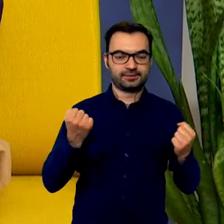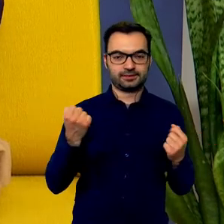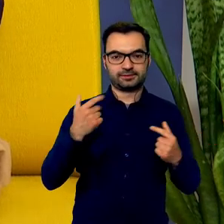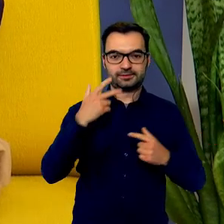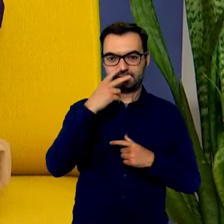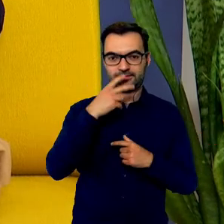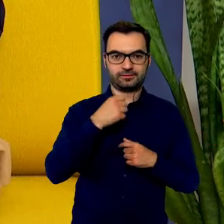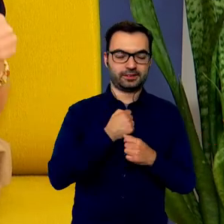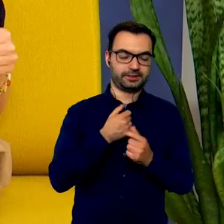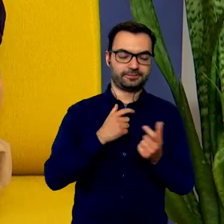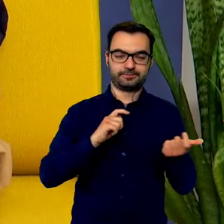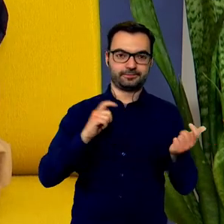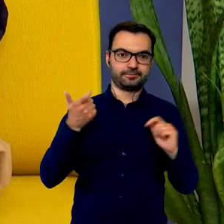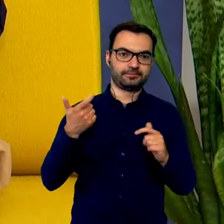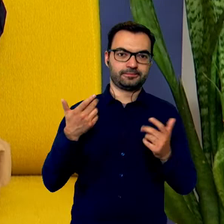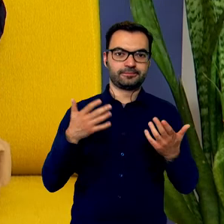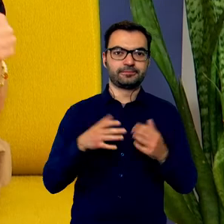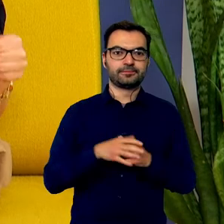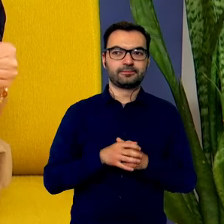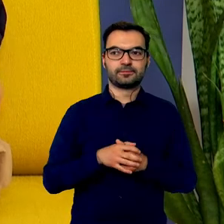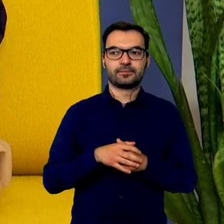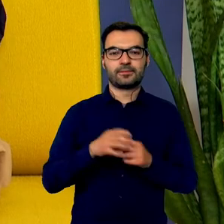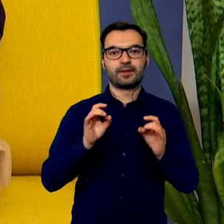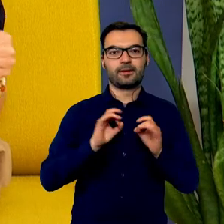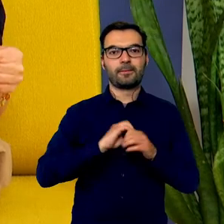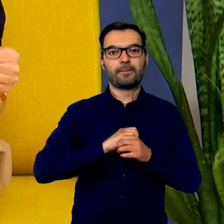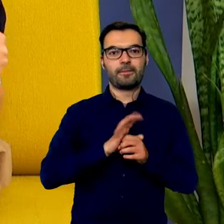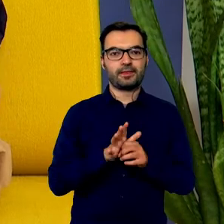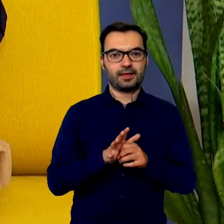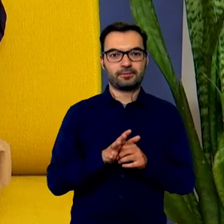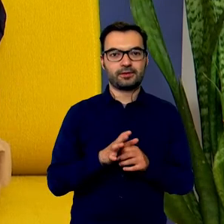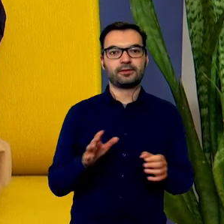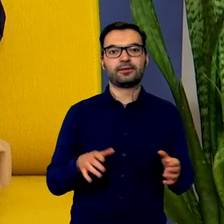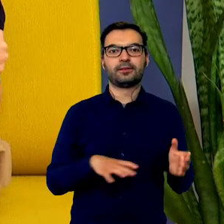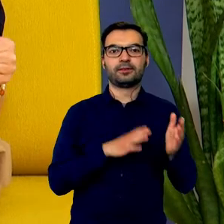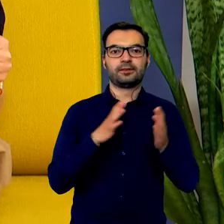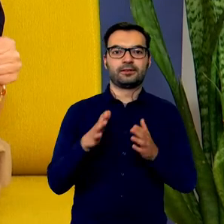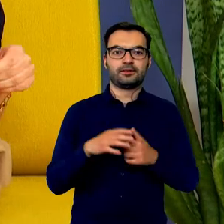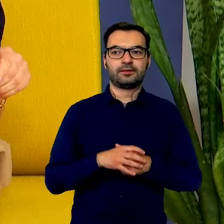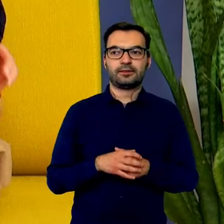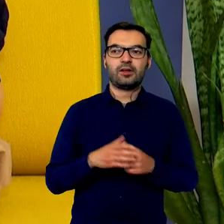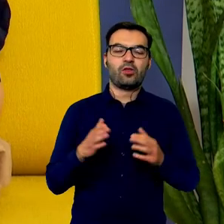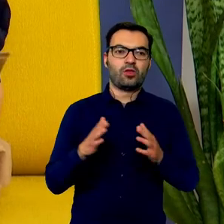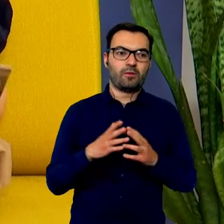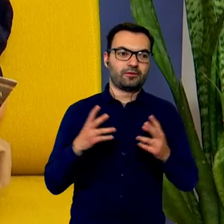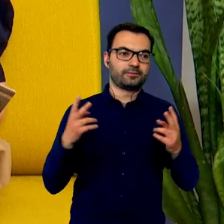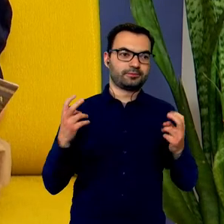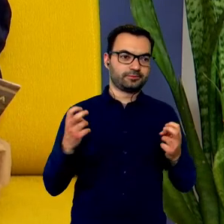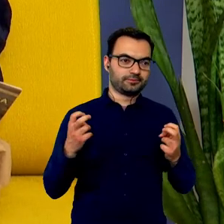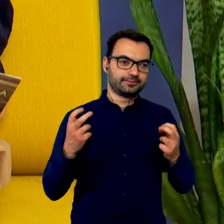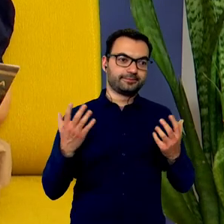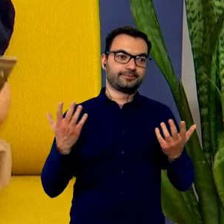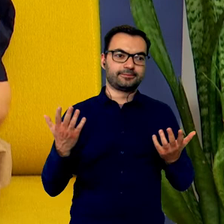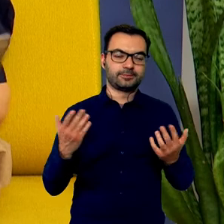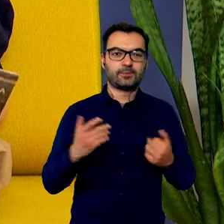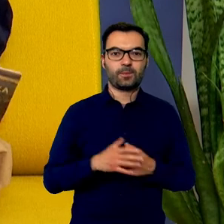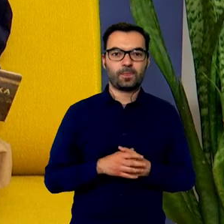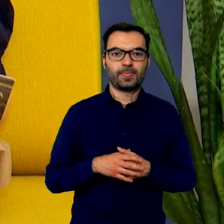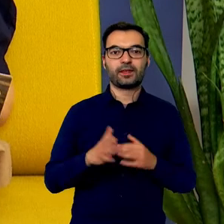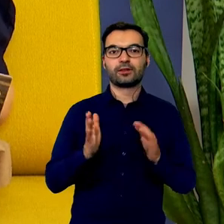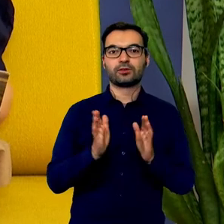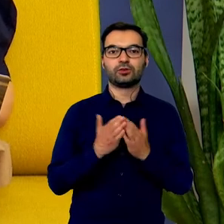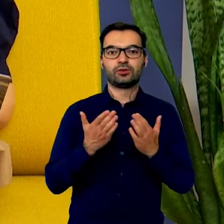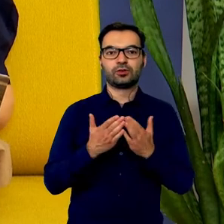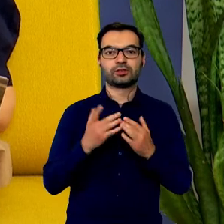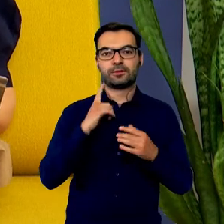najbardziej dotyczącym wszystkich, czyli pandemią i tym naszym zaaresztowaniem w domach. Jednak to zdanie, ta książka